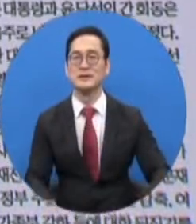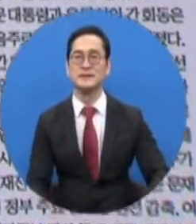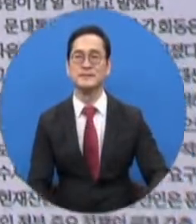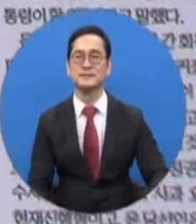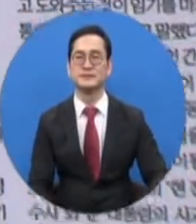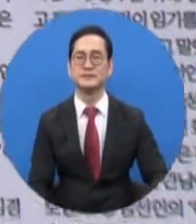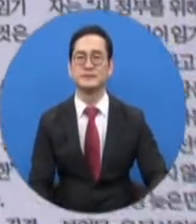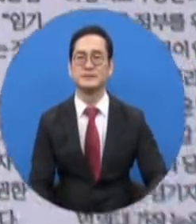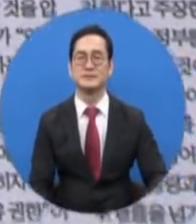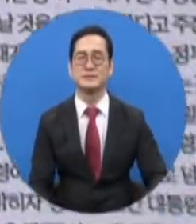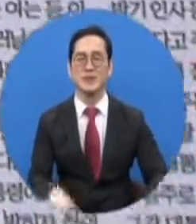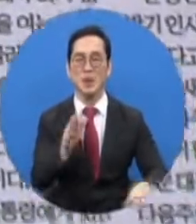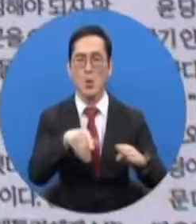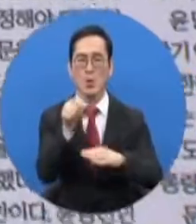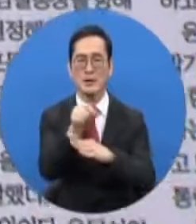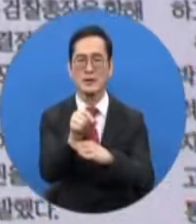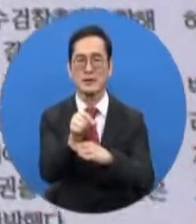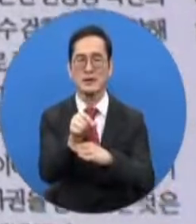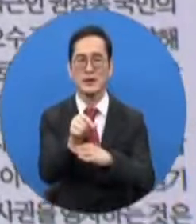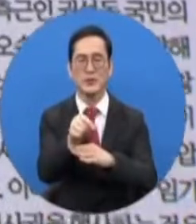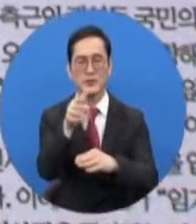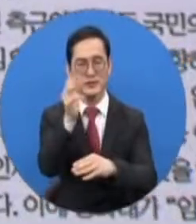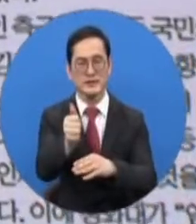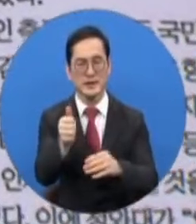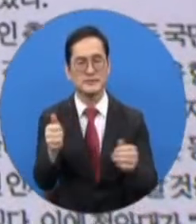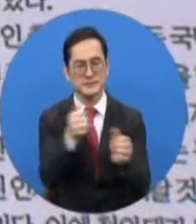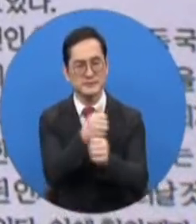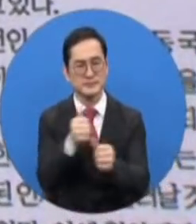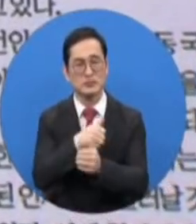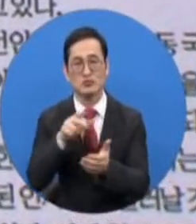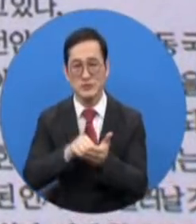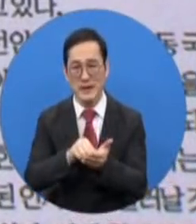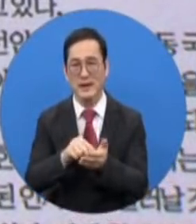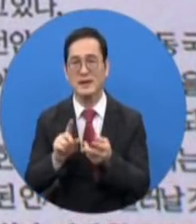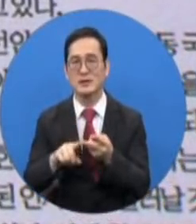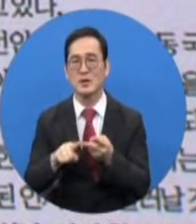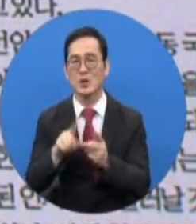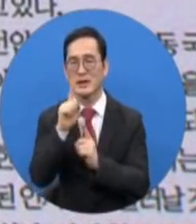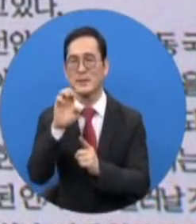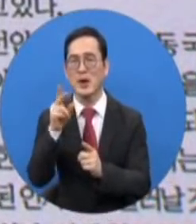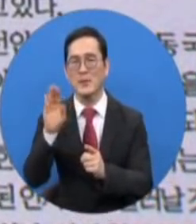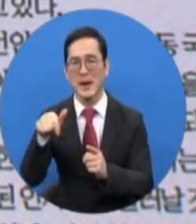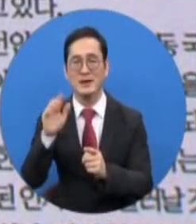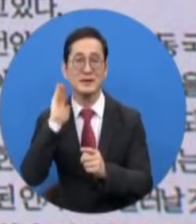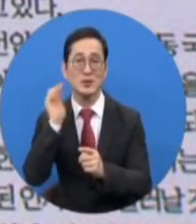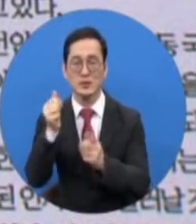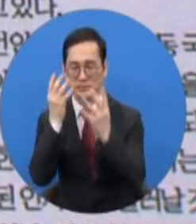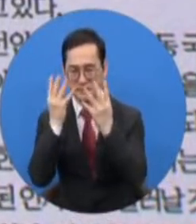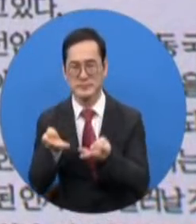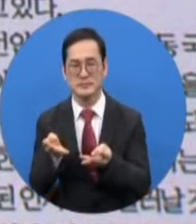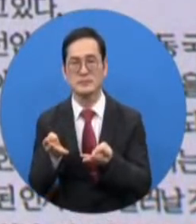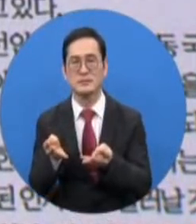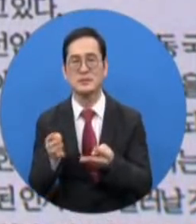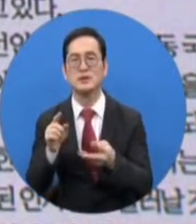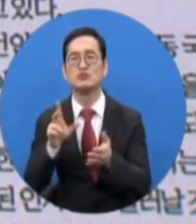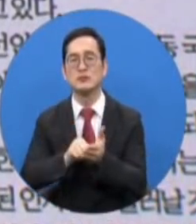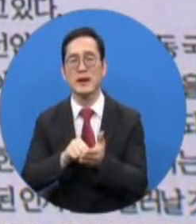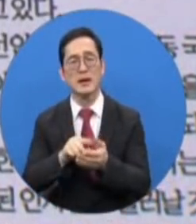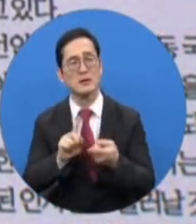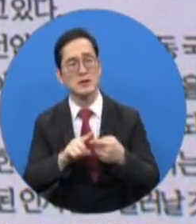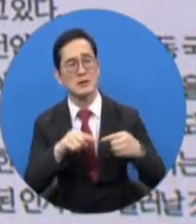듯 경향신문 세 가지 꼽았지만 쉽게 말하면 이견, 모든 분야마다 이견을 보이고 있다는